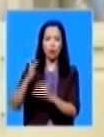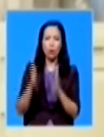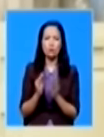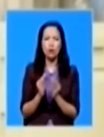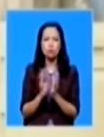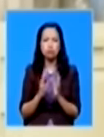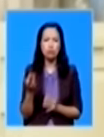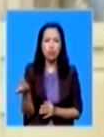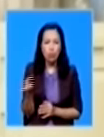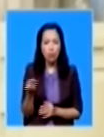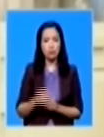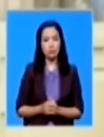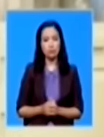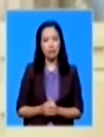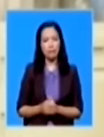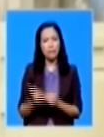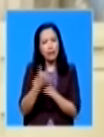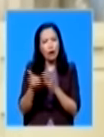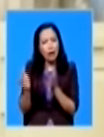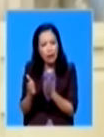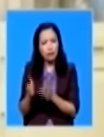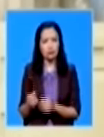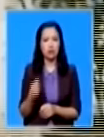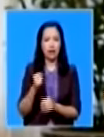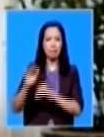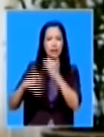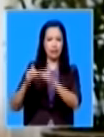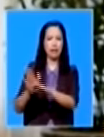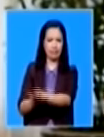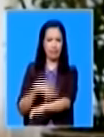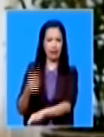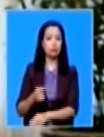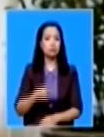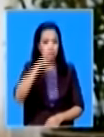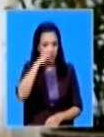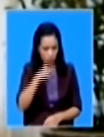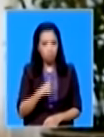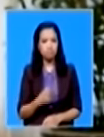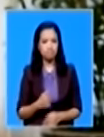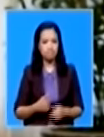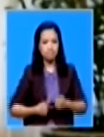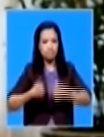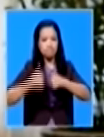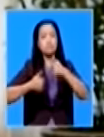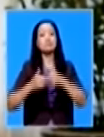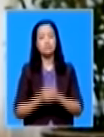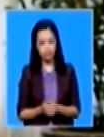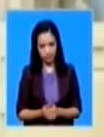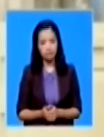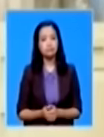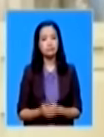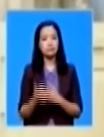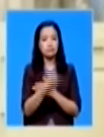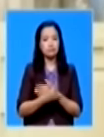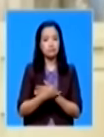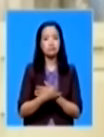าพการพัฒนาทางความรู้เขาดีกว่ามานานแล้วเนี่ยเราสู้เขาไม่ได้เราต้องเร่งตรงนี้ไงผมถึงบอกว่าเรื่องนี้สำคัญ ค่ะ เพ